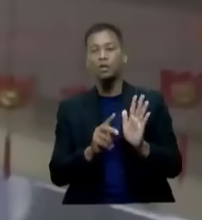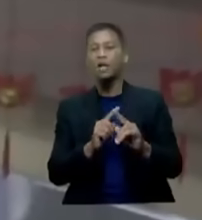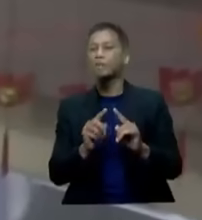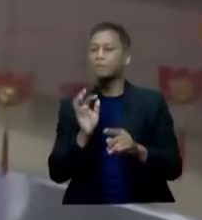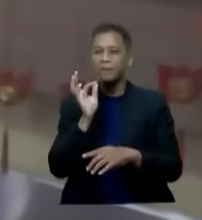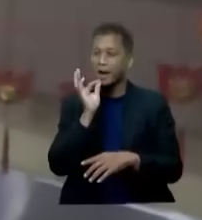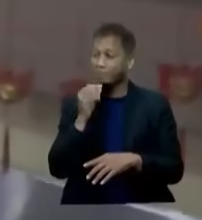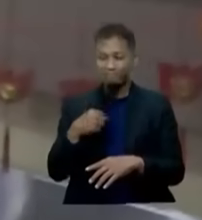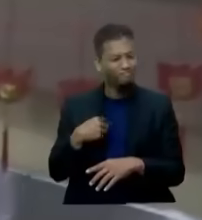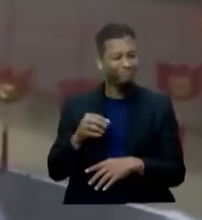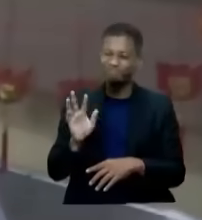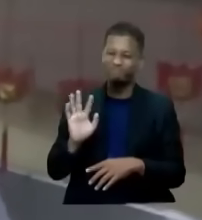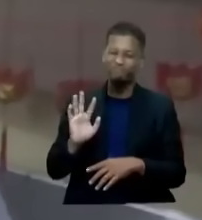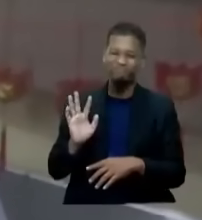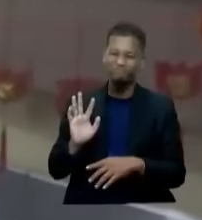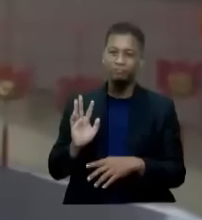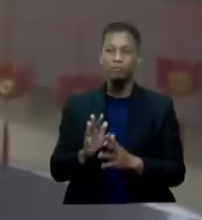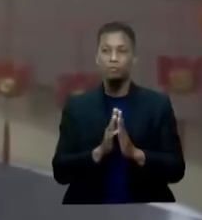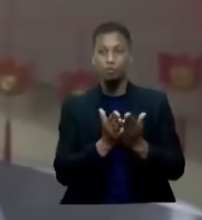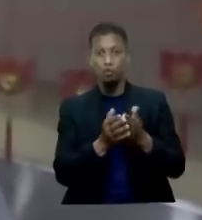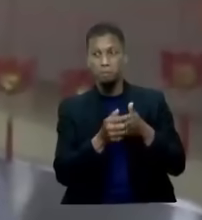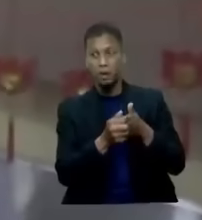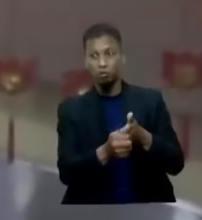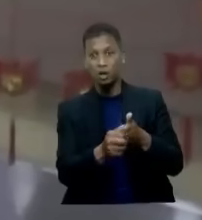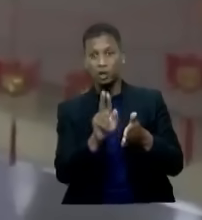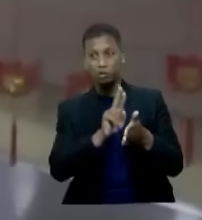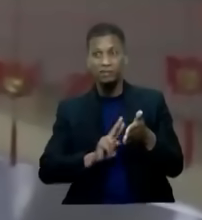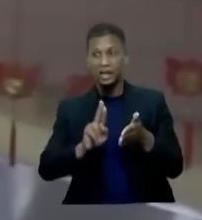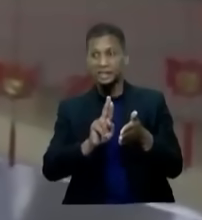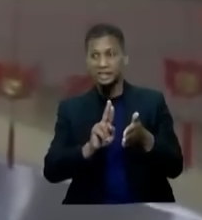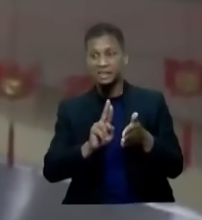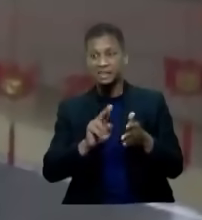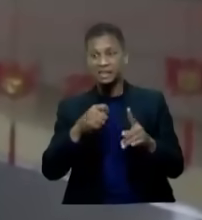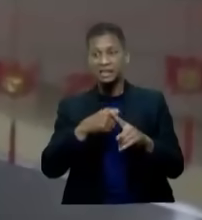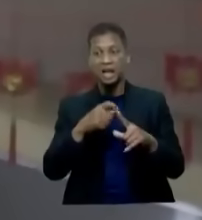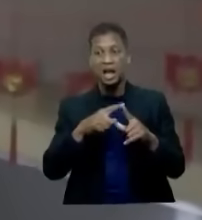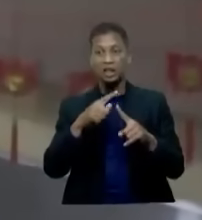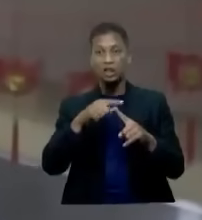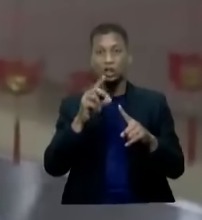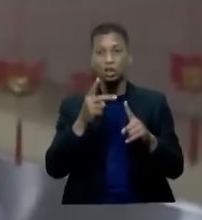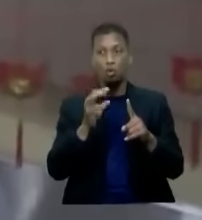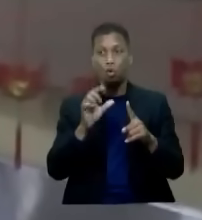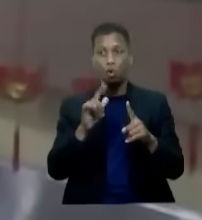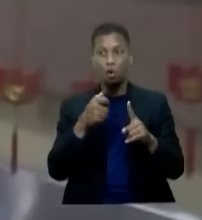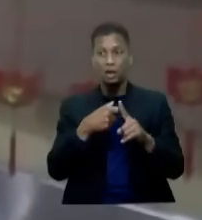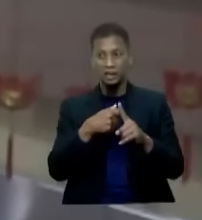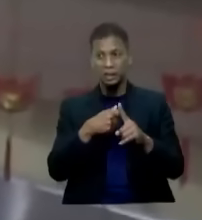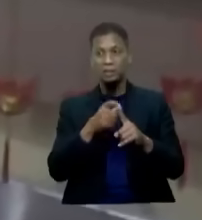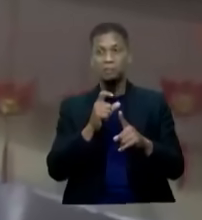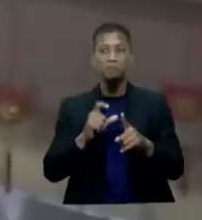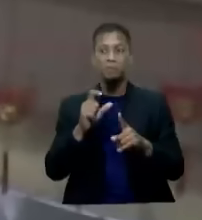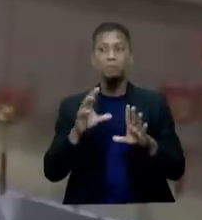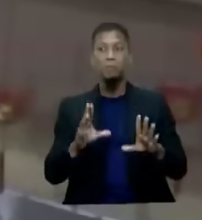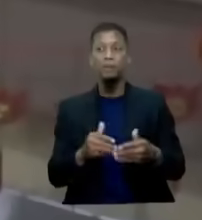pembukaan hakikat itu sudah dinyatakan Universitas Katolik mencari, menemukan, dan menyebarluaskan